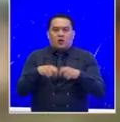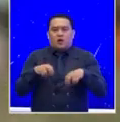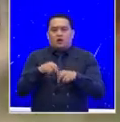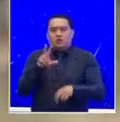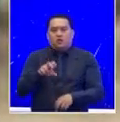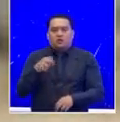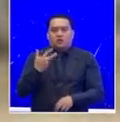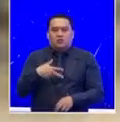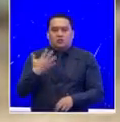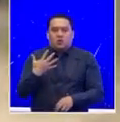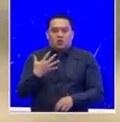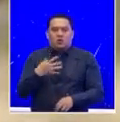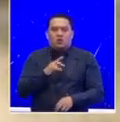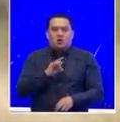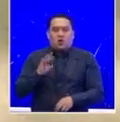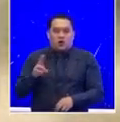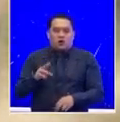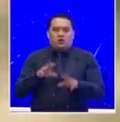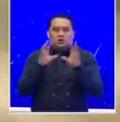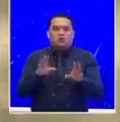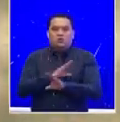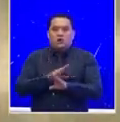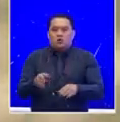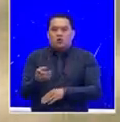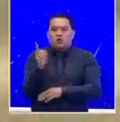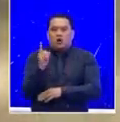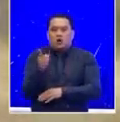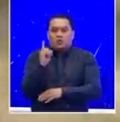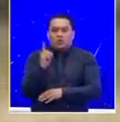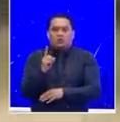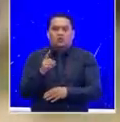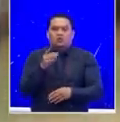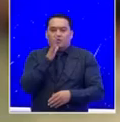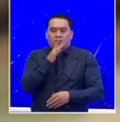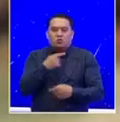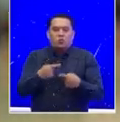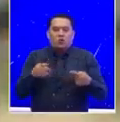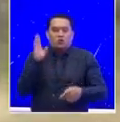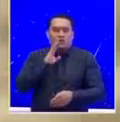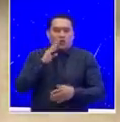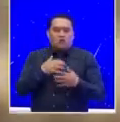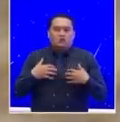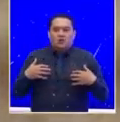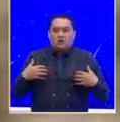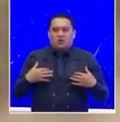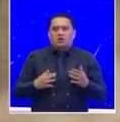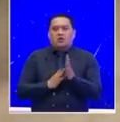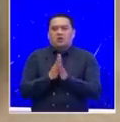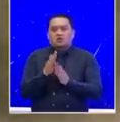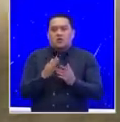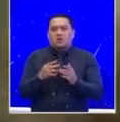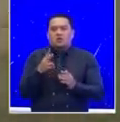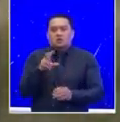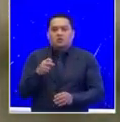статье 335 Уголовного кодекса «Незаконная добыча рыбных ресурсов, других водных животных или растений» и